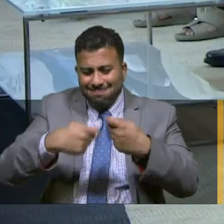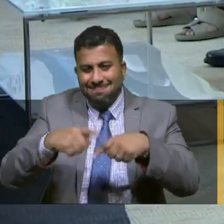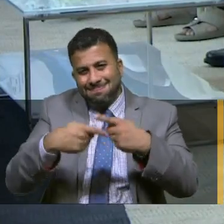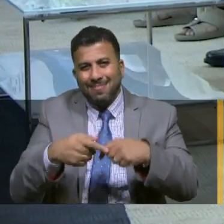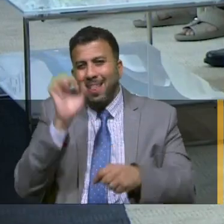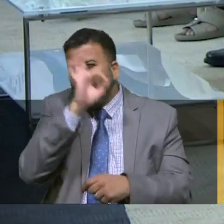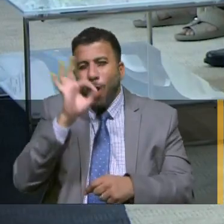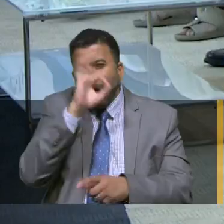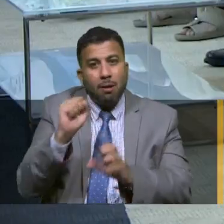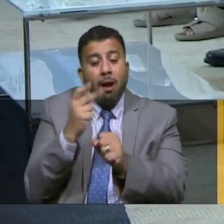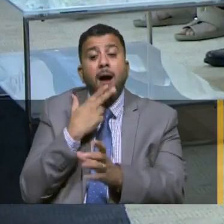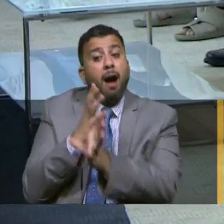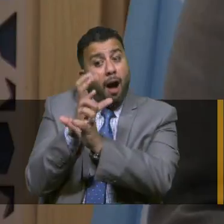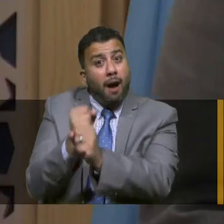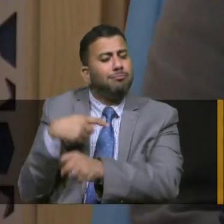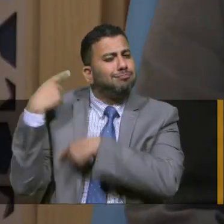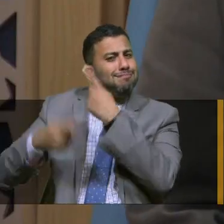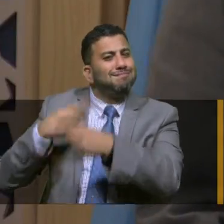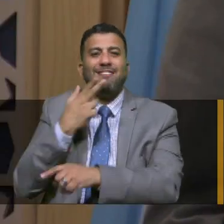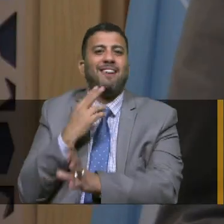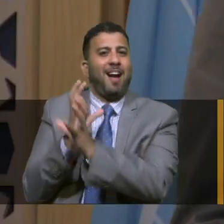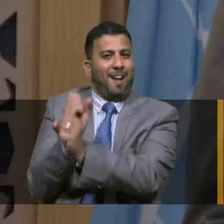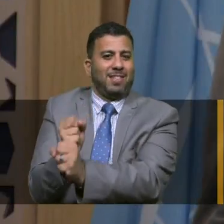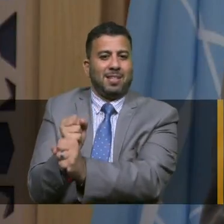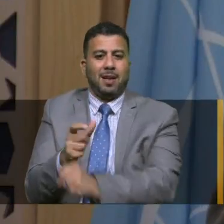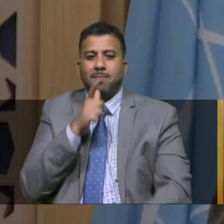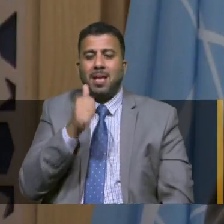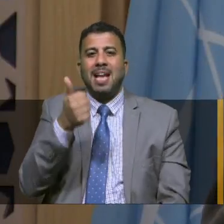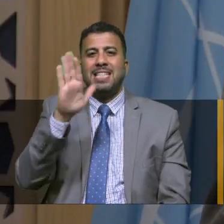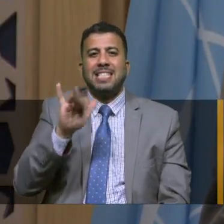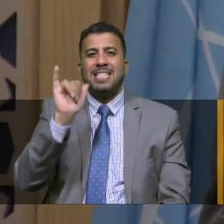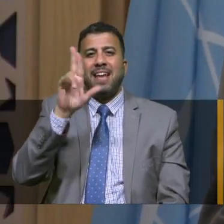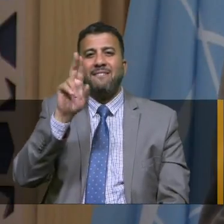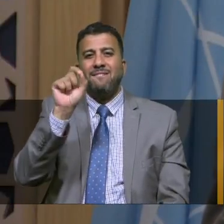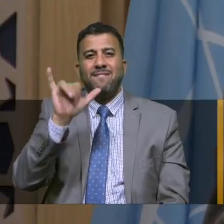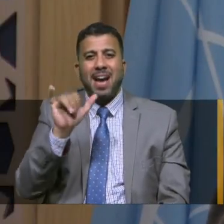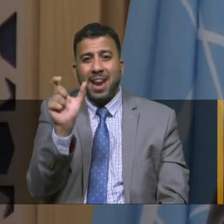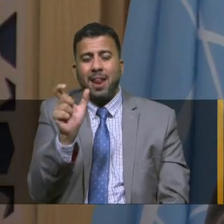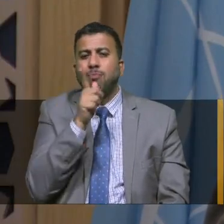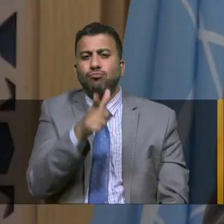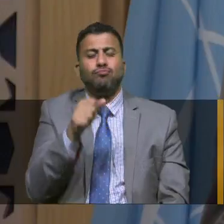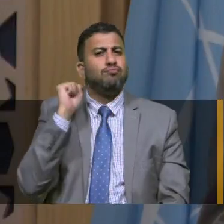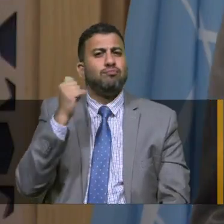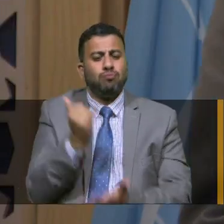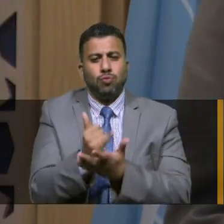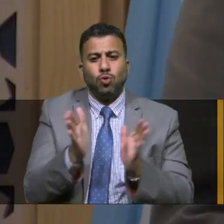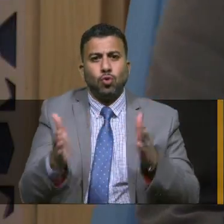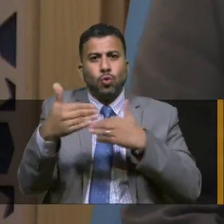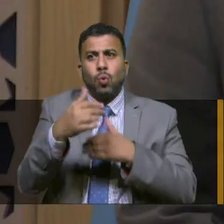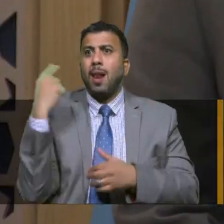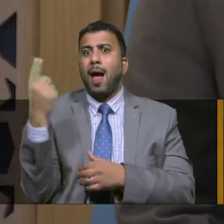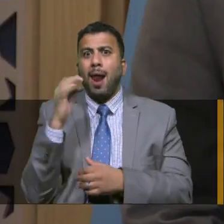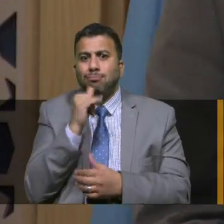التي تساهم في الحفاظ عليه. بدوره السيد ستيفن بورتمان الرئيس التنفيذي لصندوق التراث العالمي تحدث